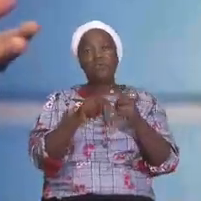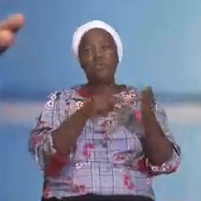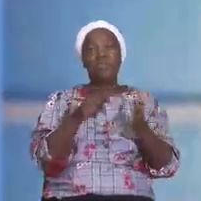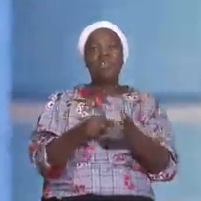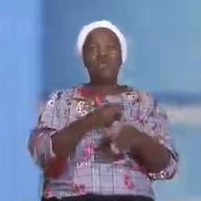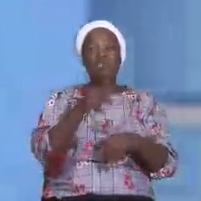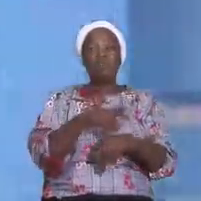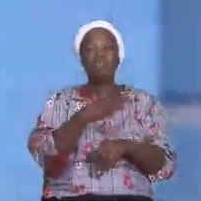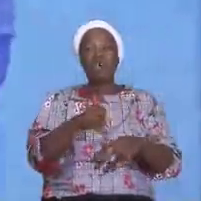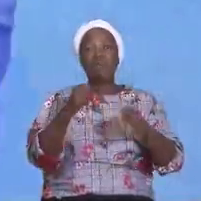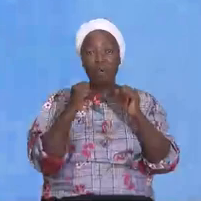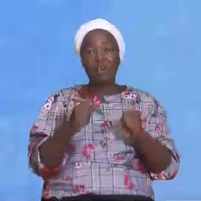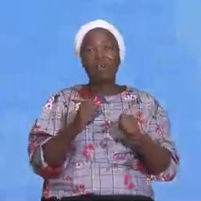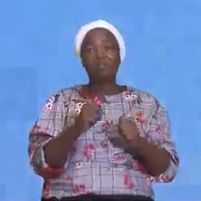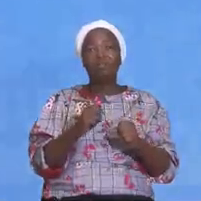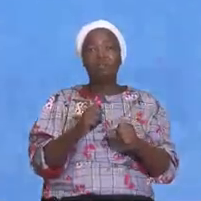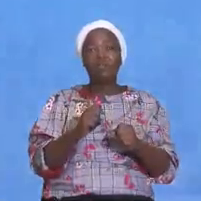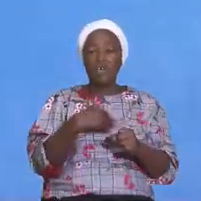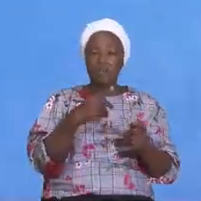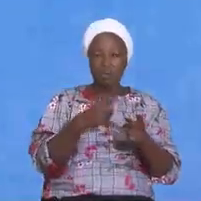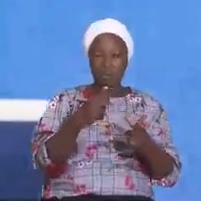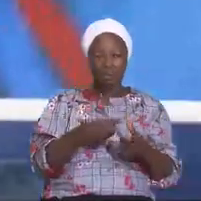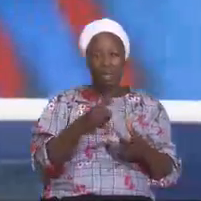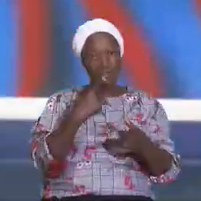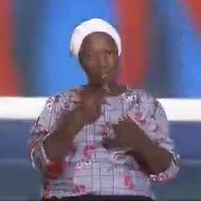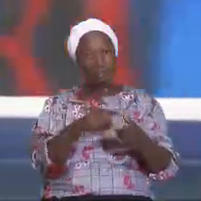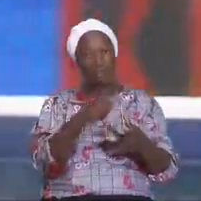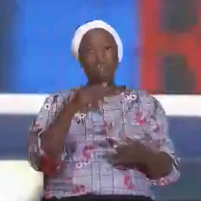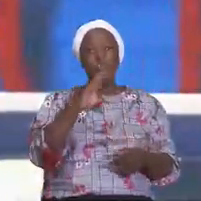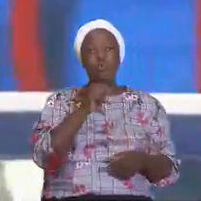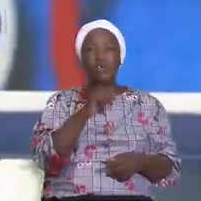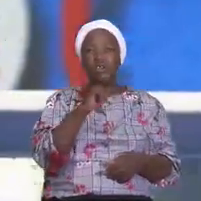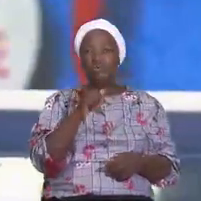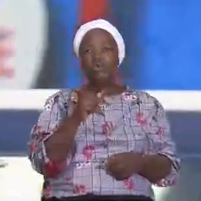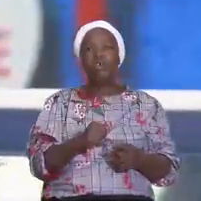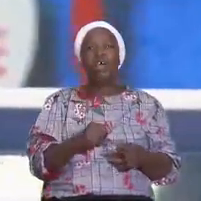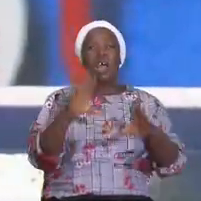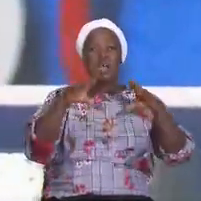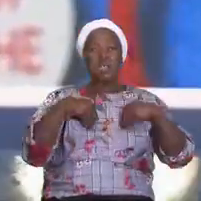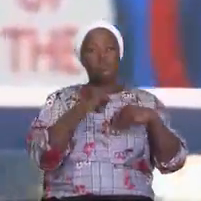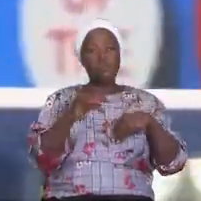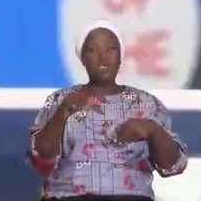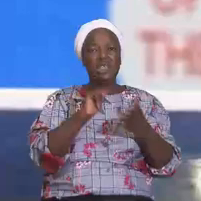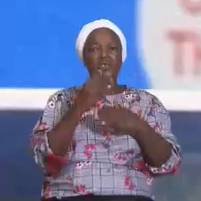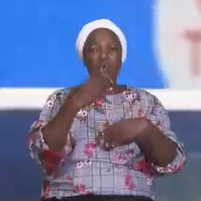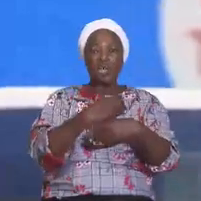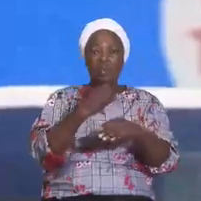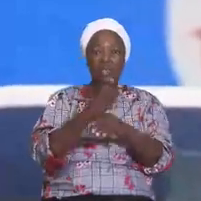tu appartiens à telle idole, tu appartiens à telle principauté.